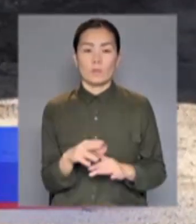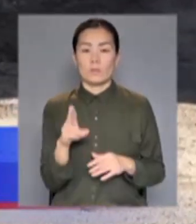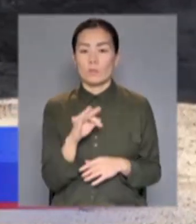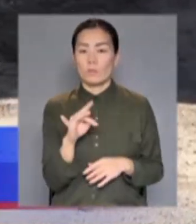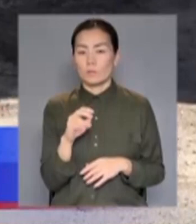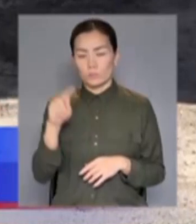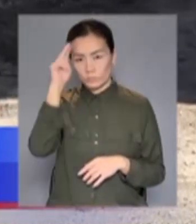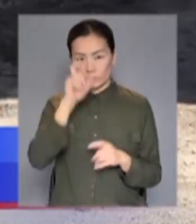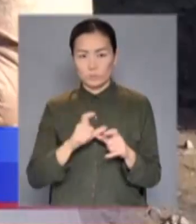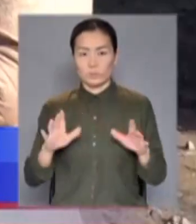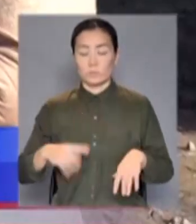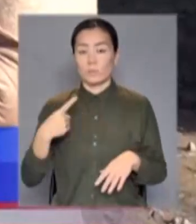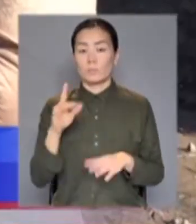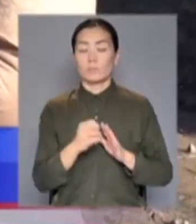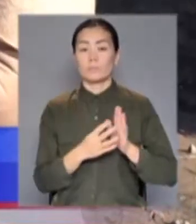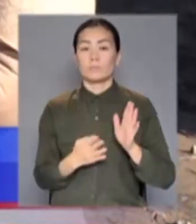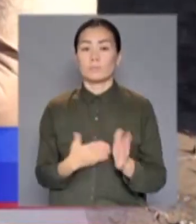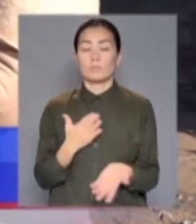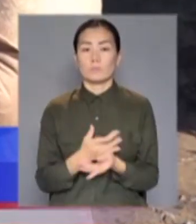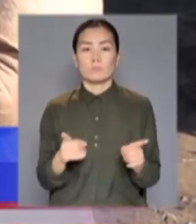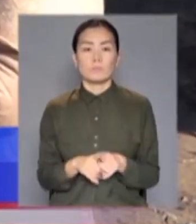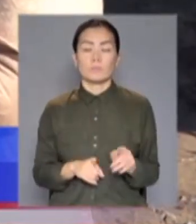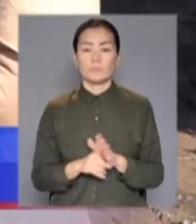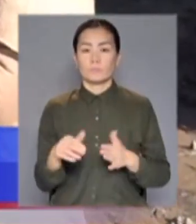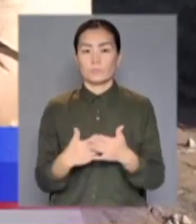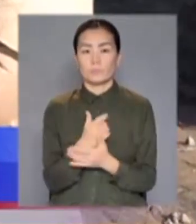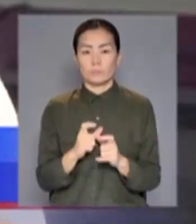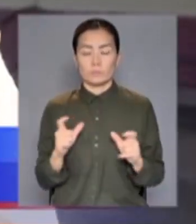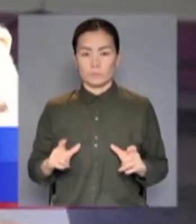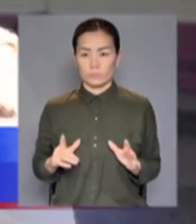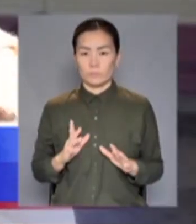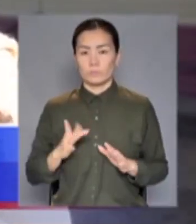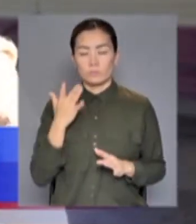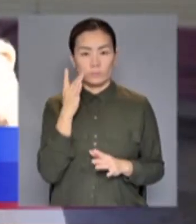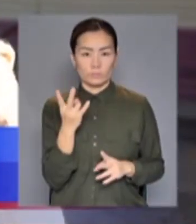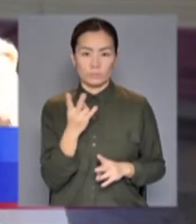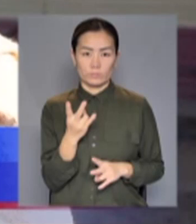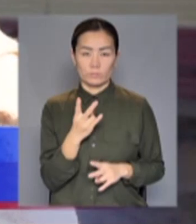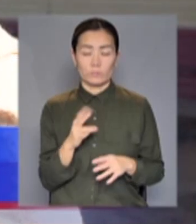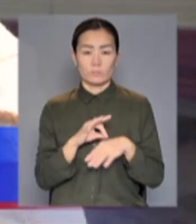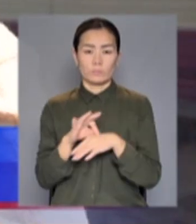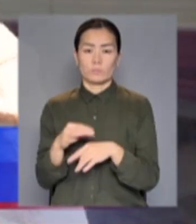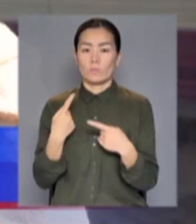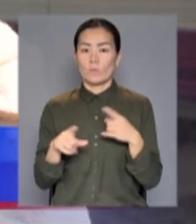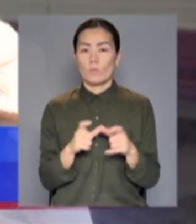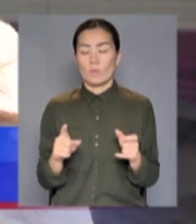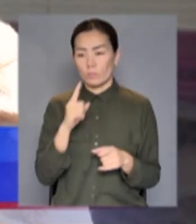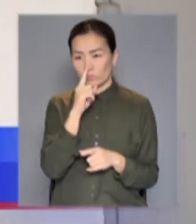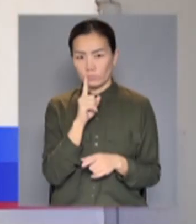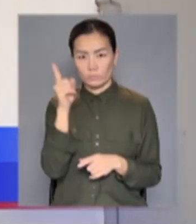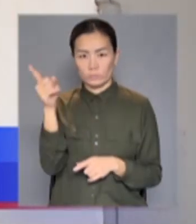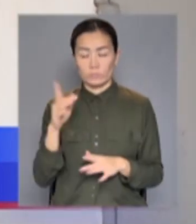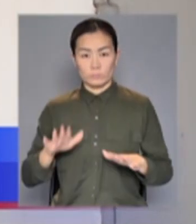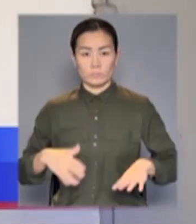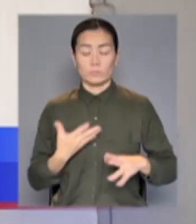бураева обучались в школе номер 19 Однако с началу нового учебного года ему при в другой очаг